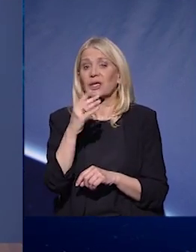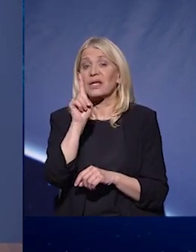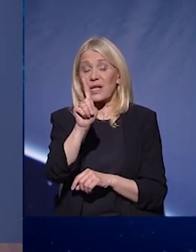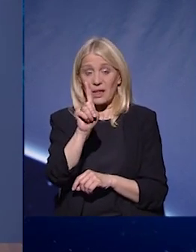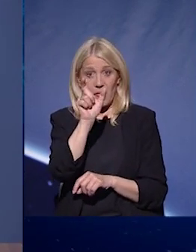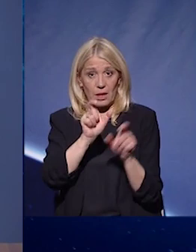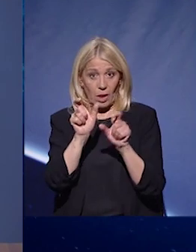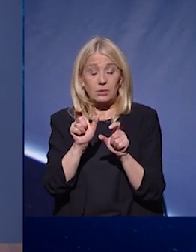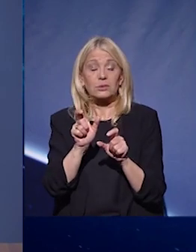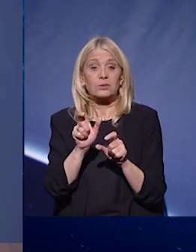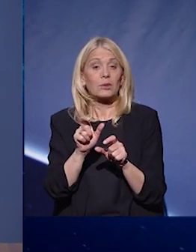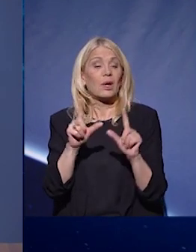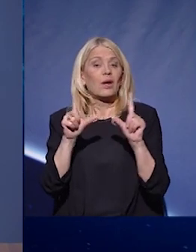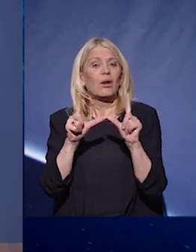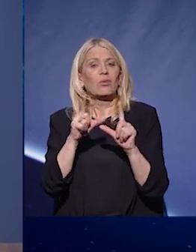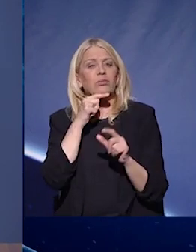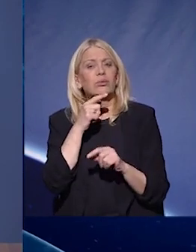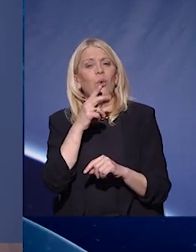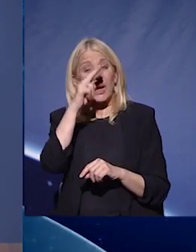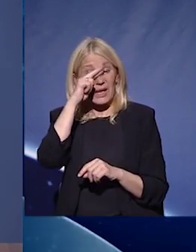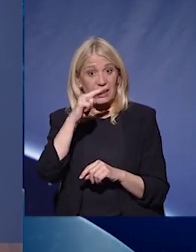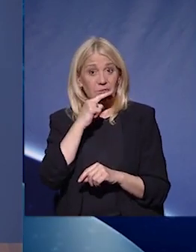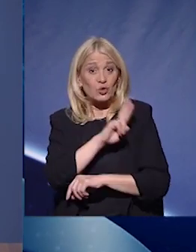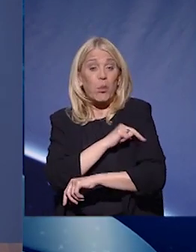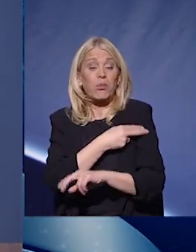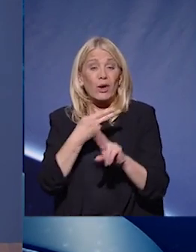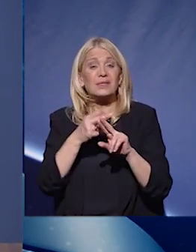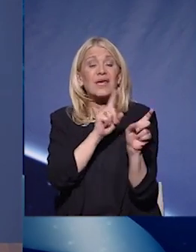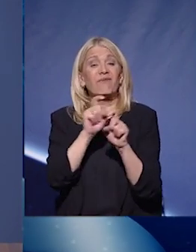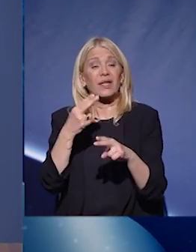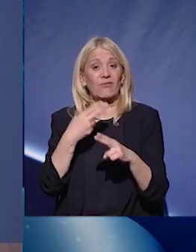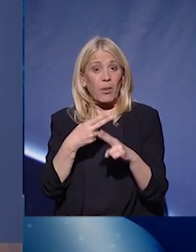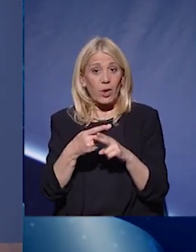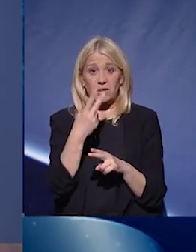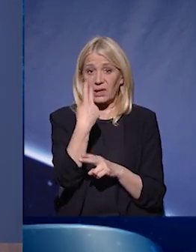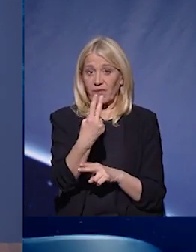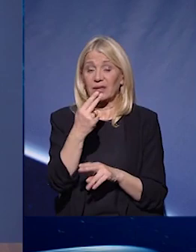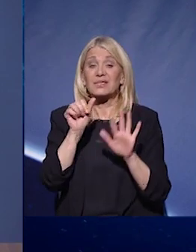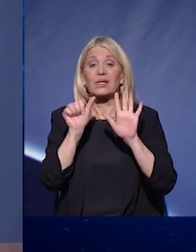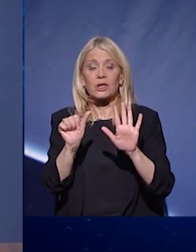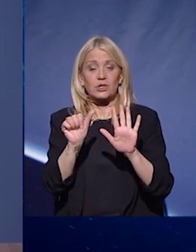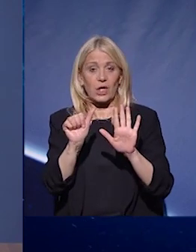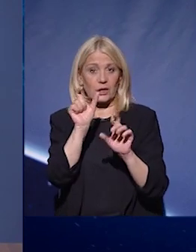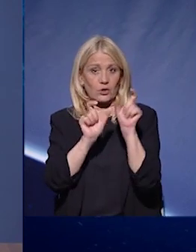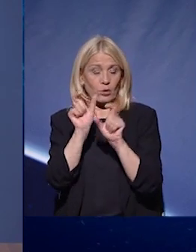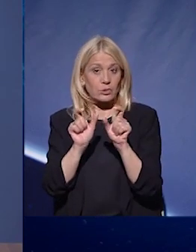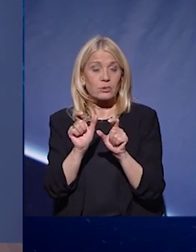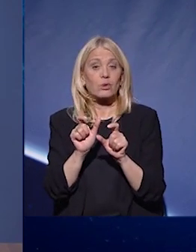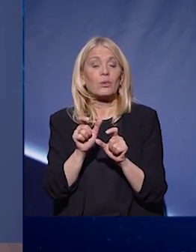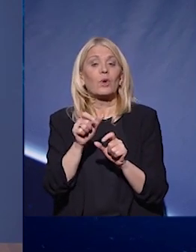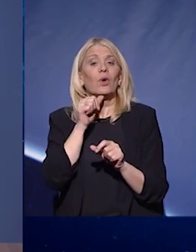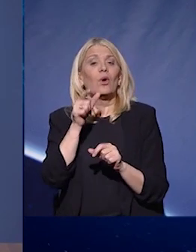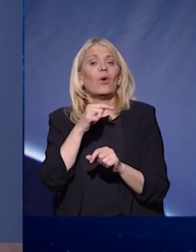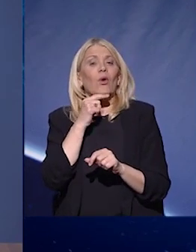41 pacijent. U Kliničkom centru Niš, Klinici za infektivne bolesti, 26 osoba. U